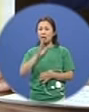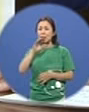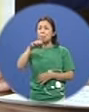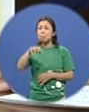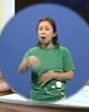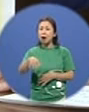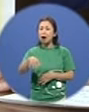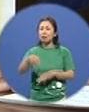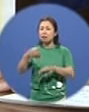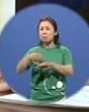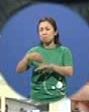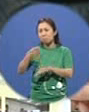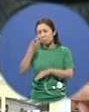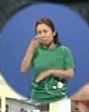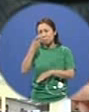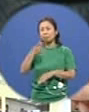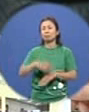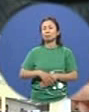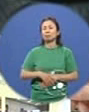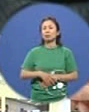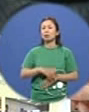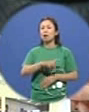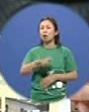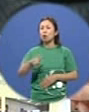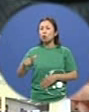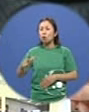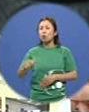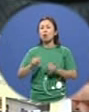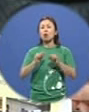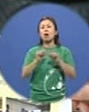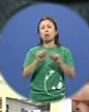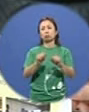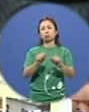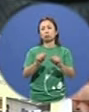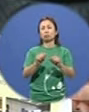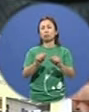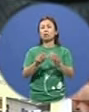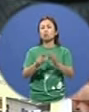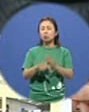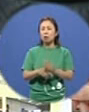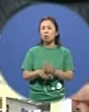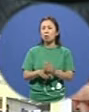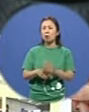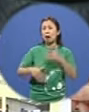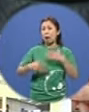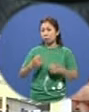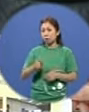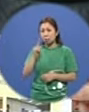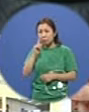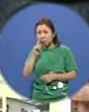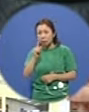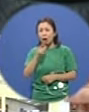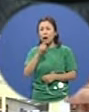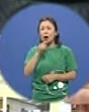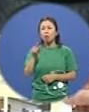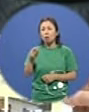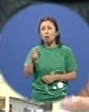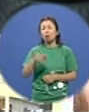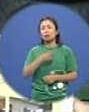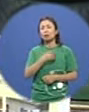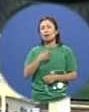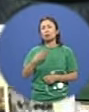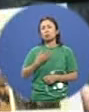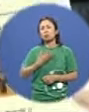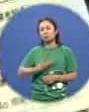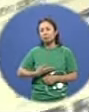であの学ばしてもらうはいまそういうようなことを色々やってるとですねあこの企業だったら大丈夫ということになるなということですうん